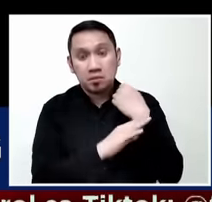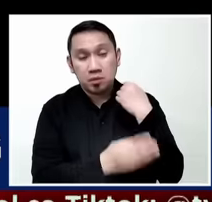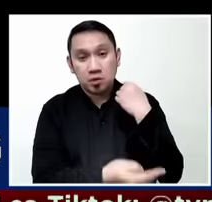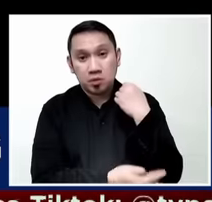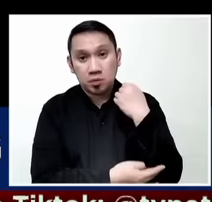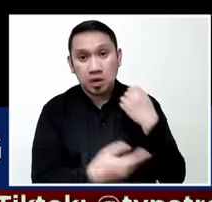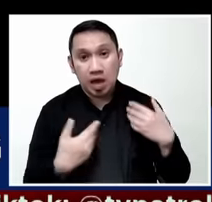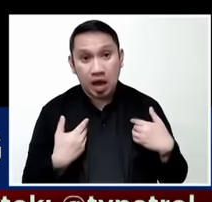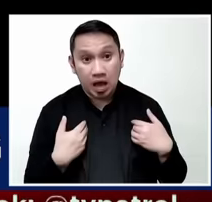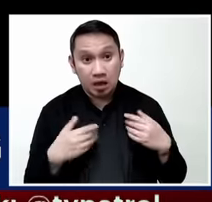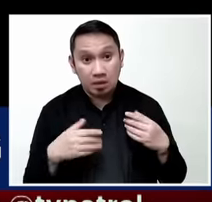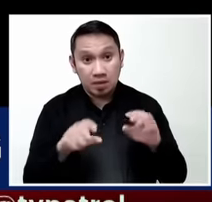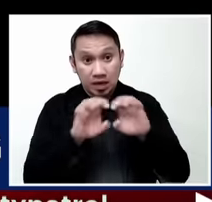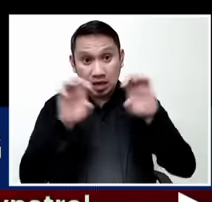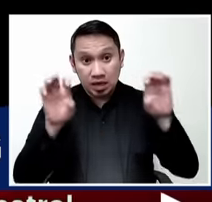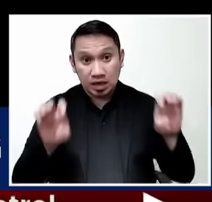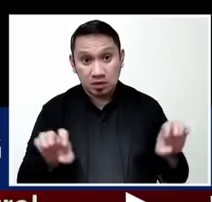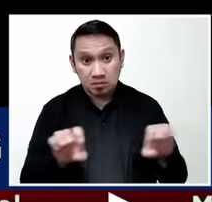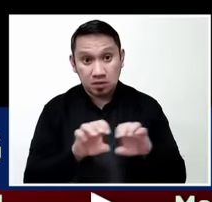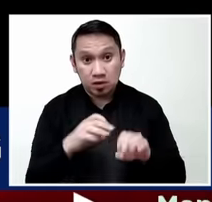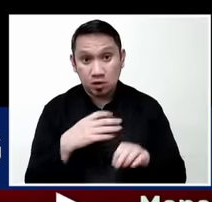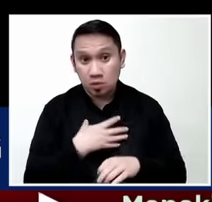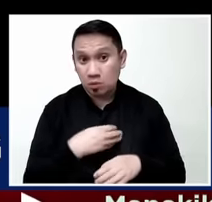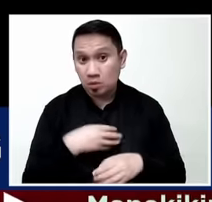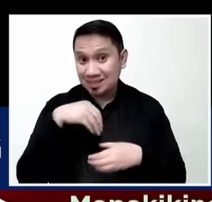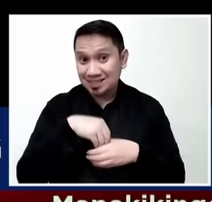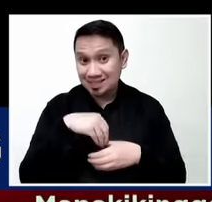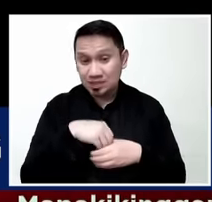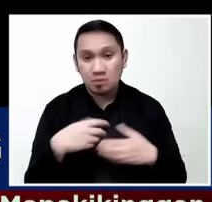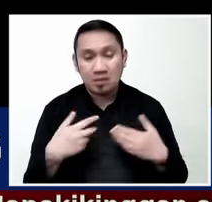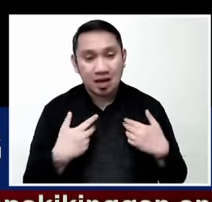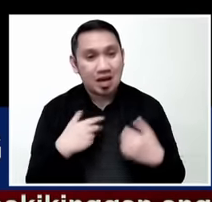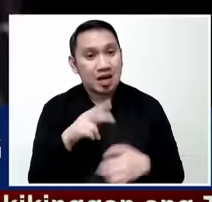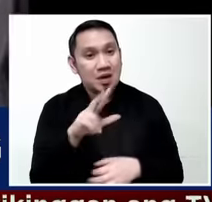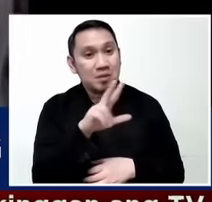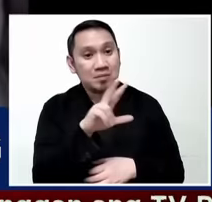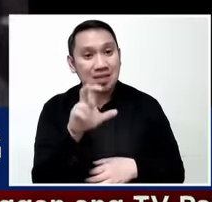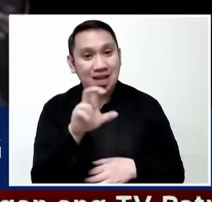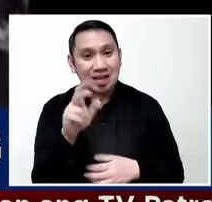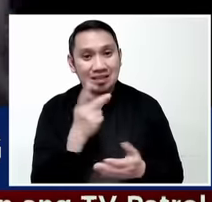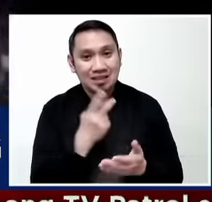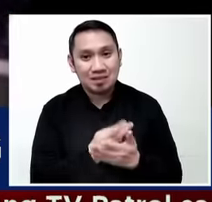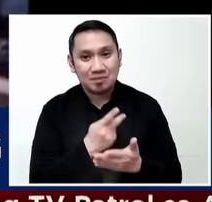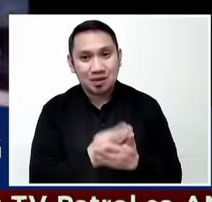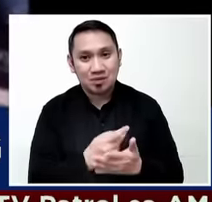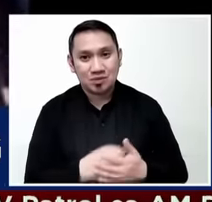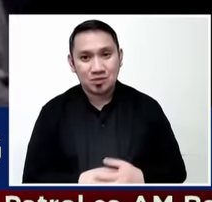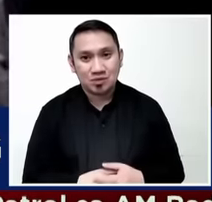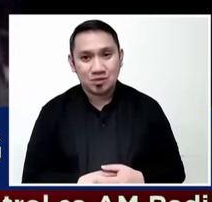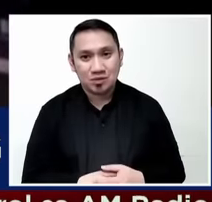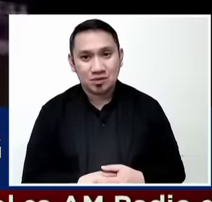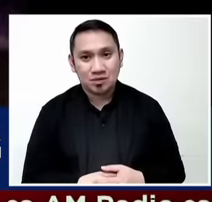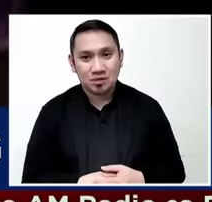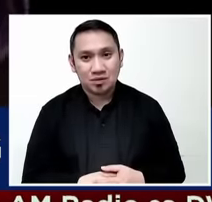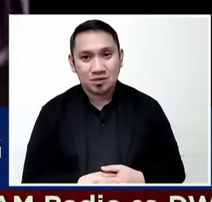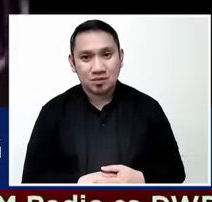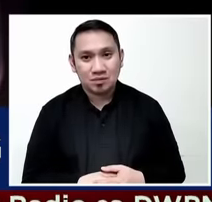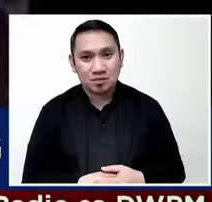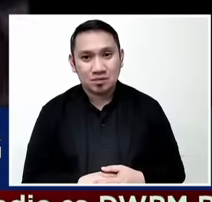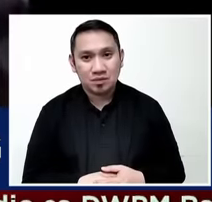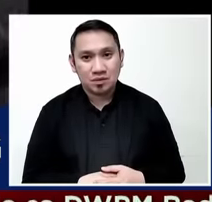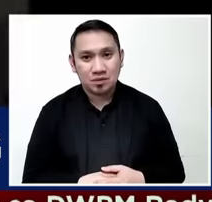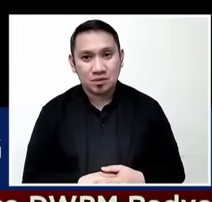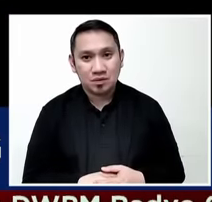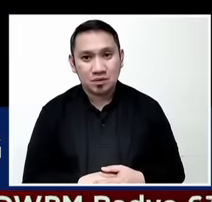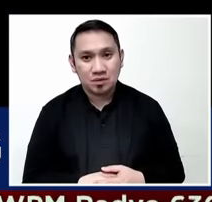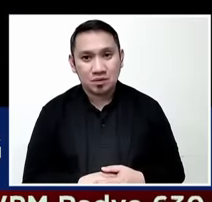puting sobre. At ang laman, tig 300 piso sa bawat sobre. Mga 400 po. Kanino galing yan? Kanino galing yan? Kanino